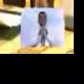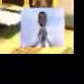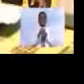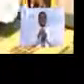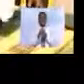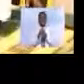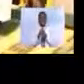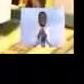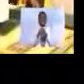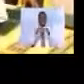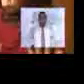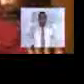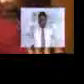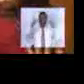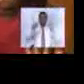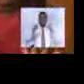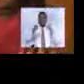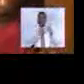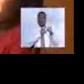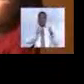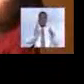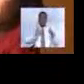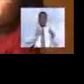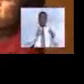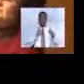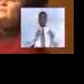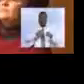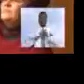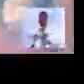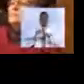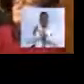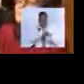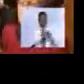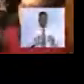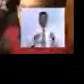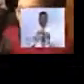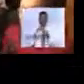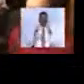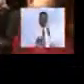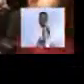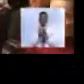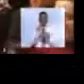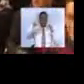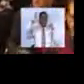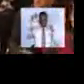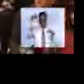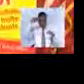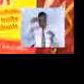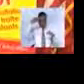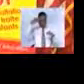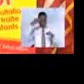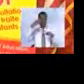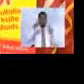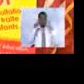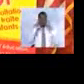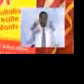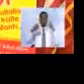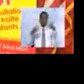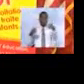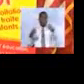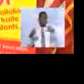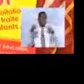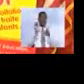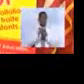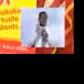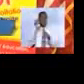Dominique Ouattara, présidente du Conseil national de surveillance, était représentée par la ministre Anne-Désirée Oloto. S'agissant de ce